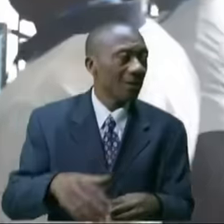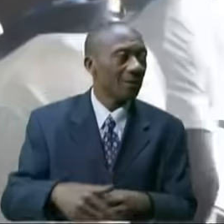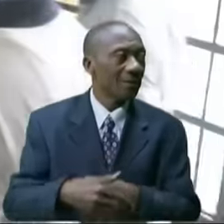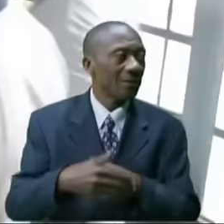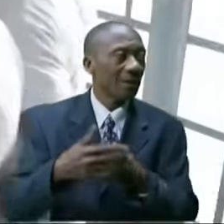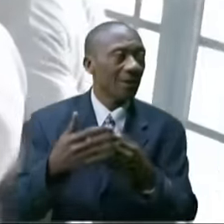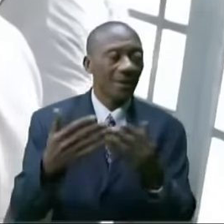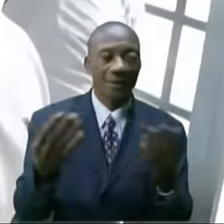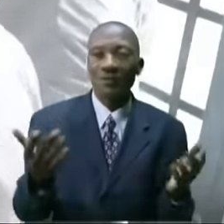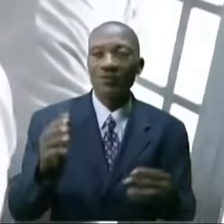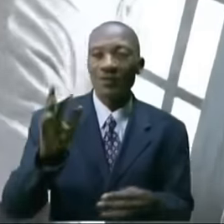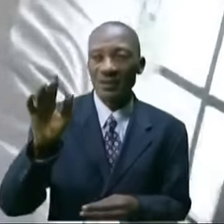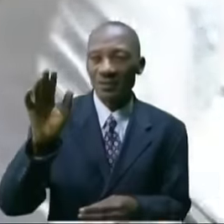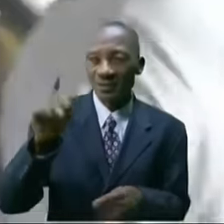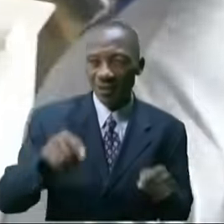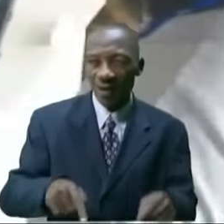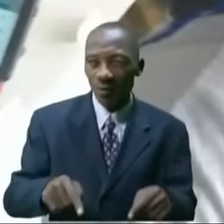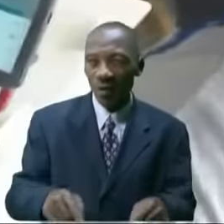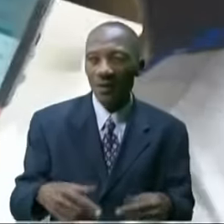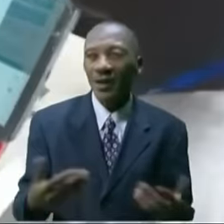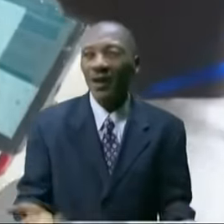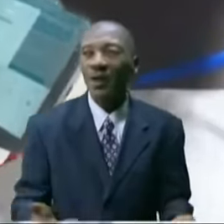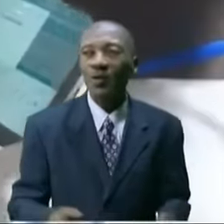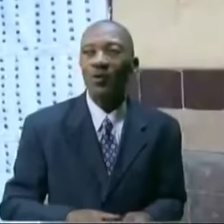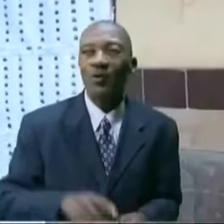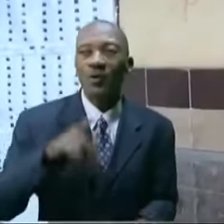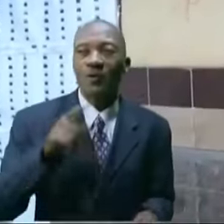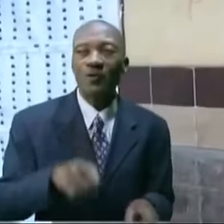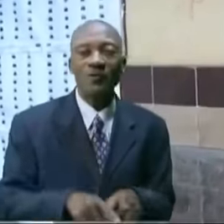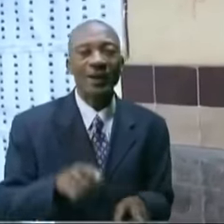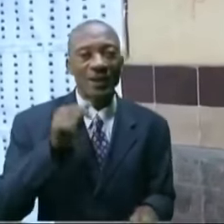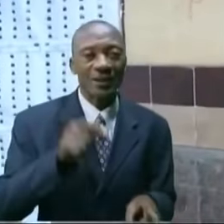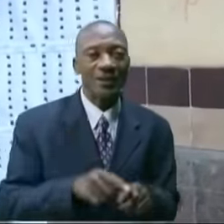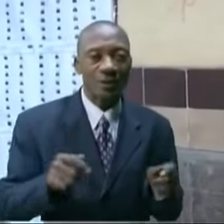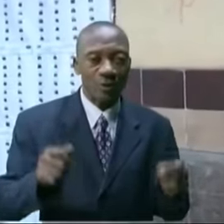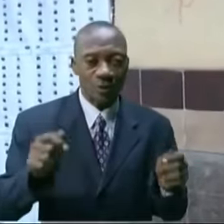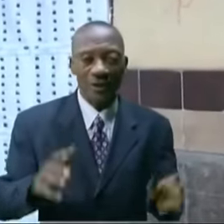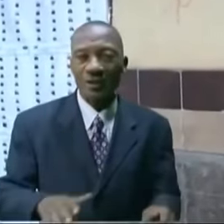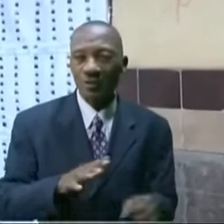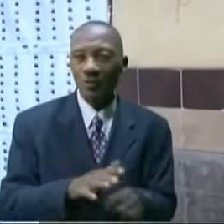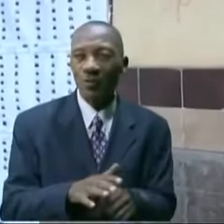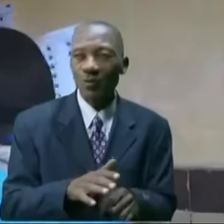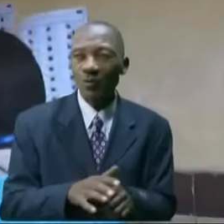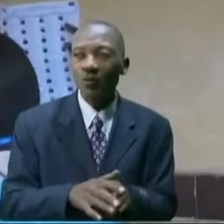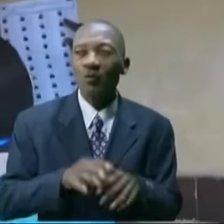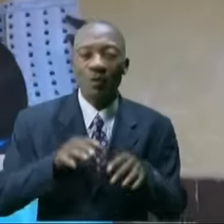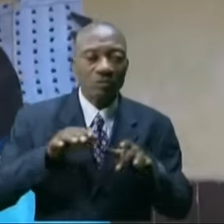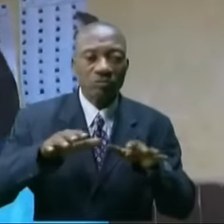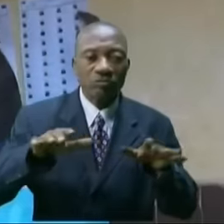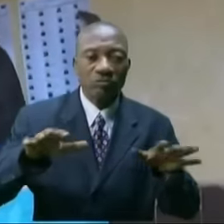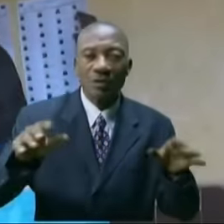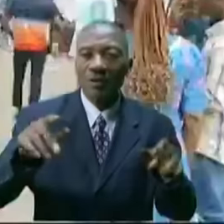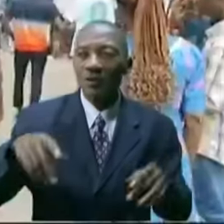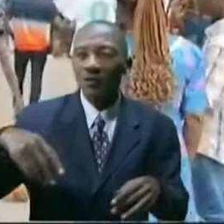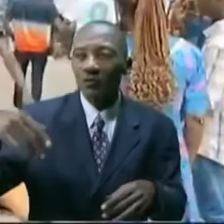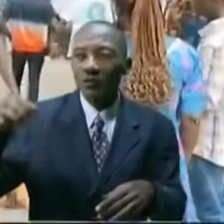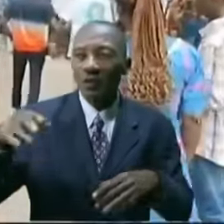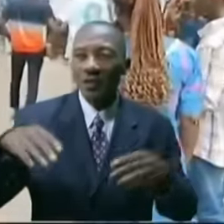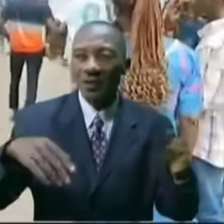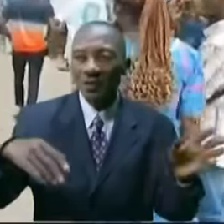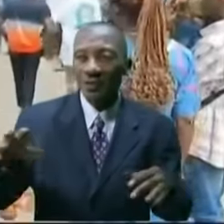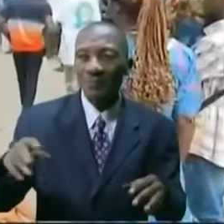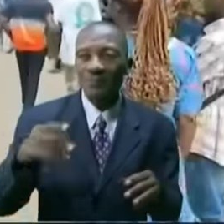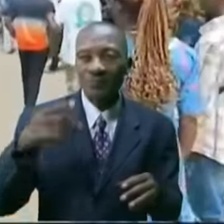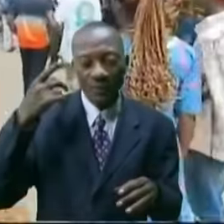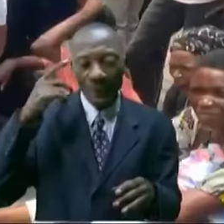autres, l'ordre sur la paperasse affichée les perturbe. Ils ne voient pas de nom sur les listes et la tension monte. À